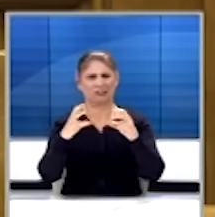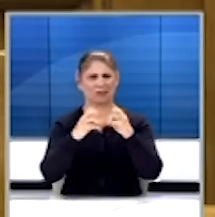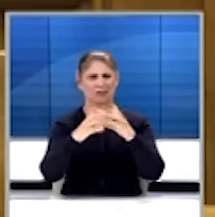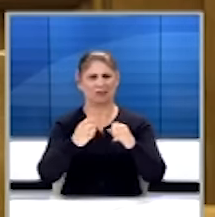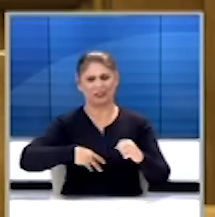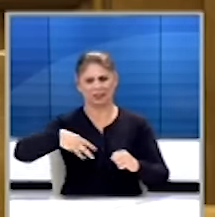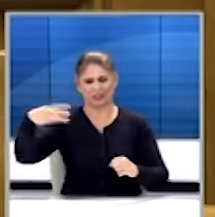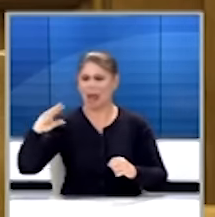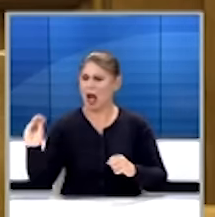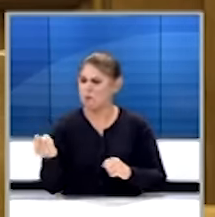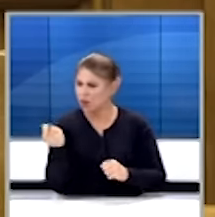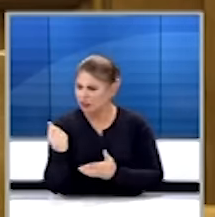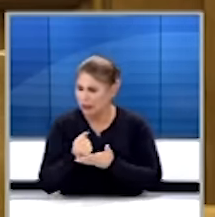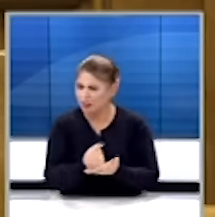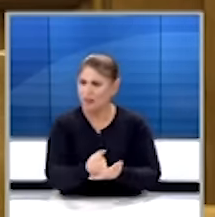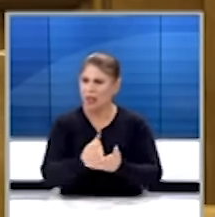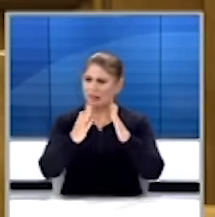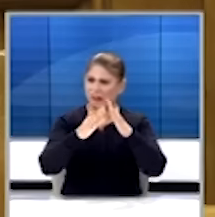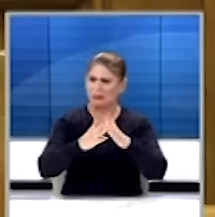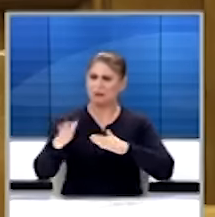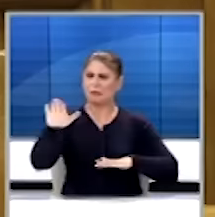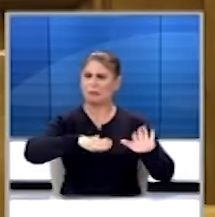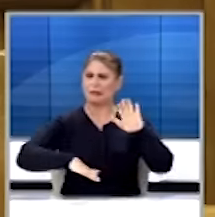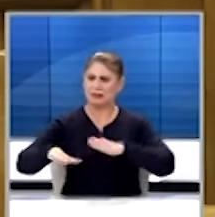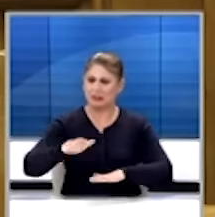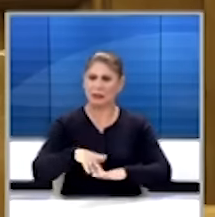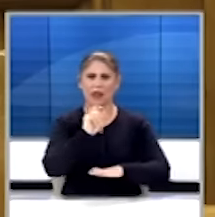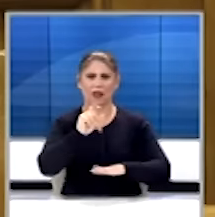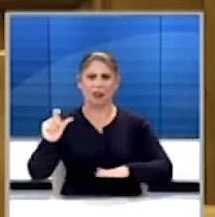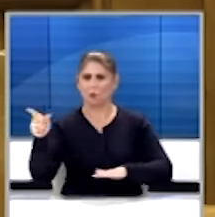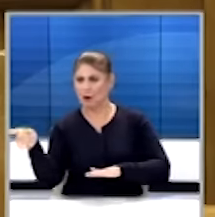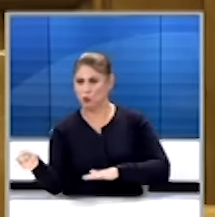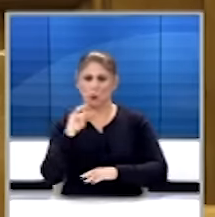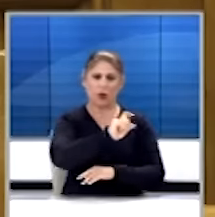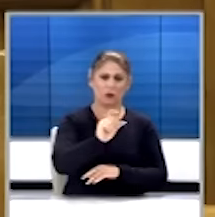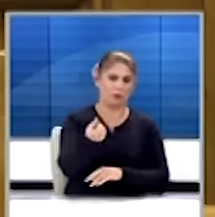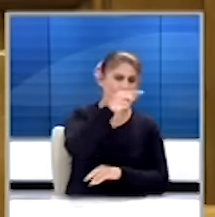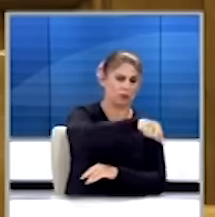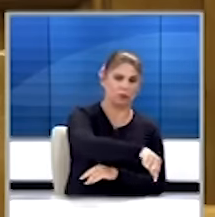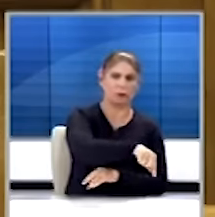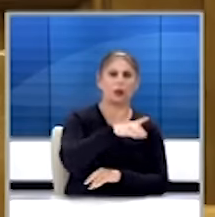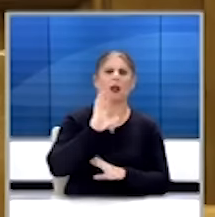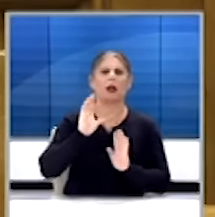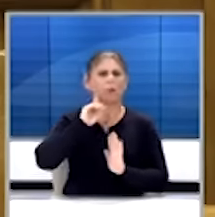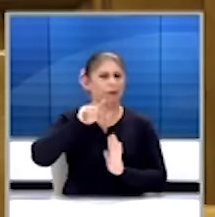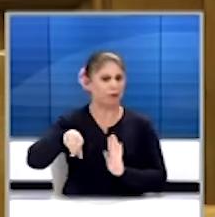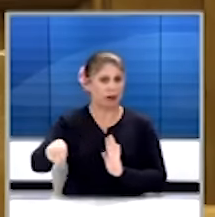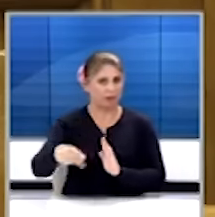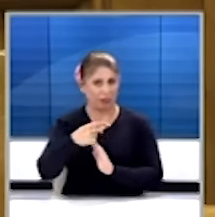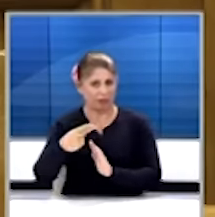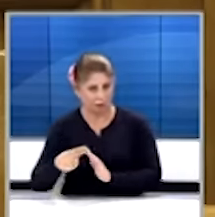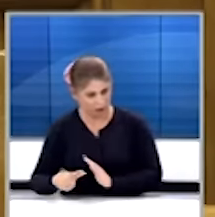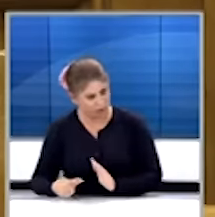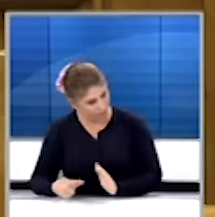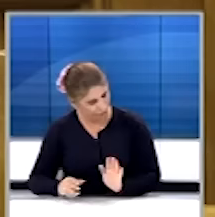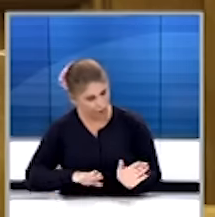το πόθεν έσχης, για τις βίλες, τις πισίνες, για τα εκατομμύρια του ενός και του άλλου, και δεν δώσατε και τόση σημασία.